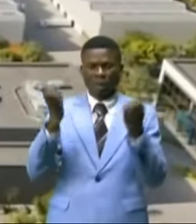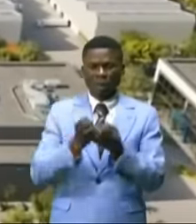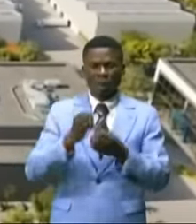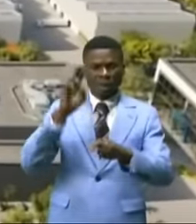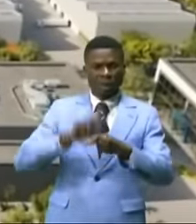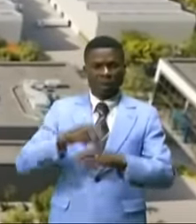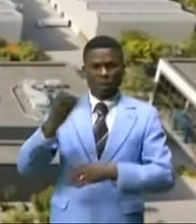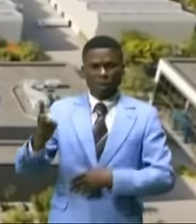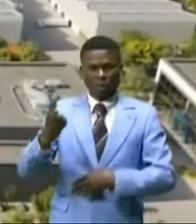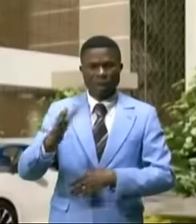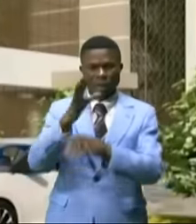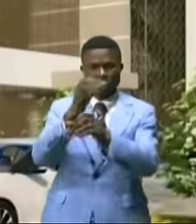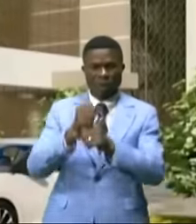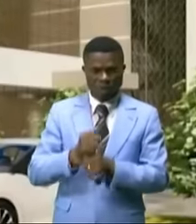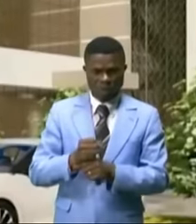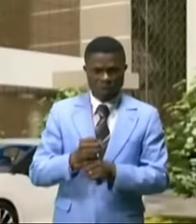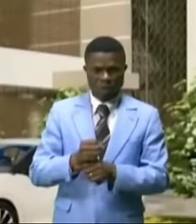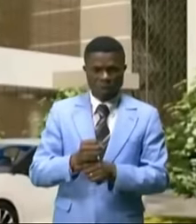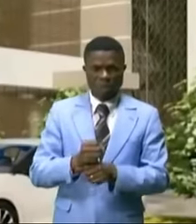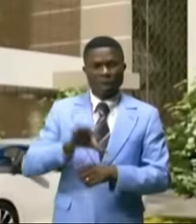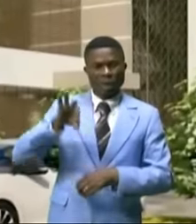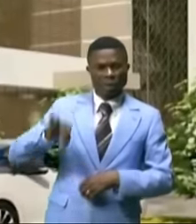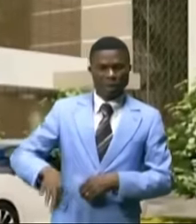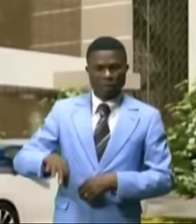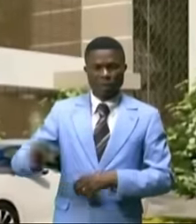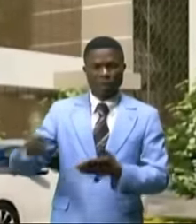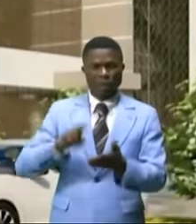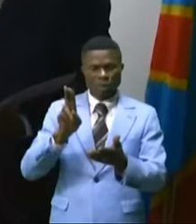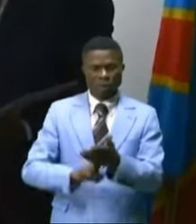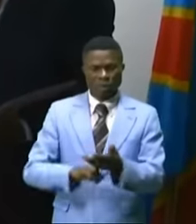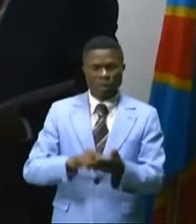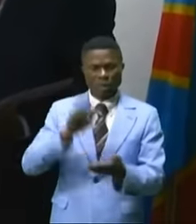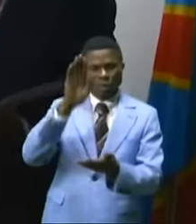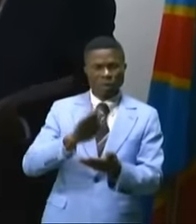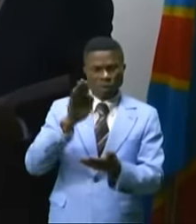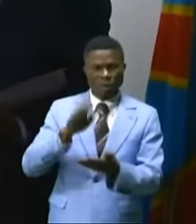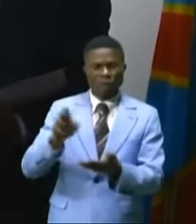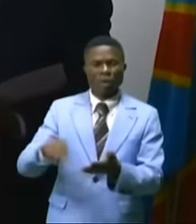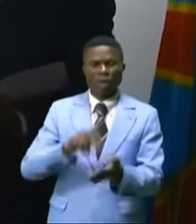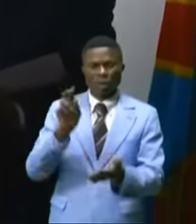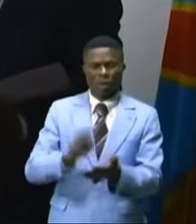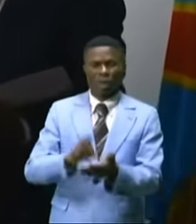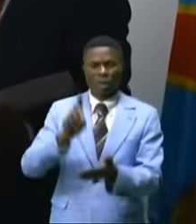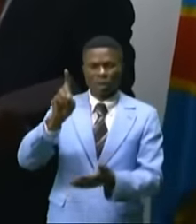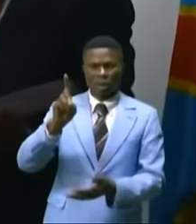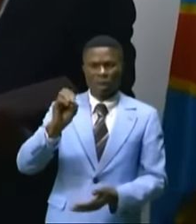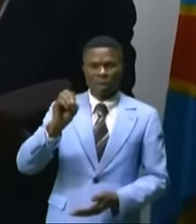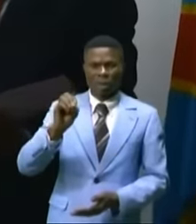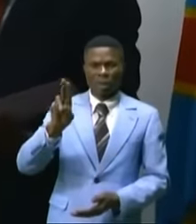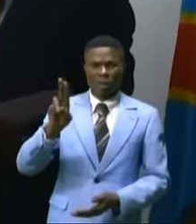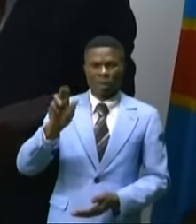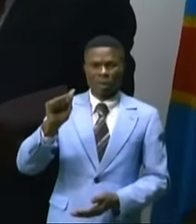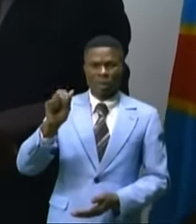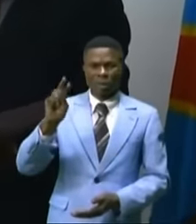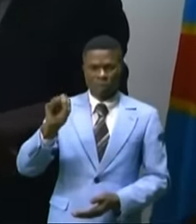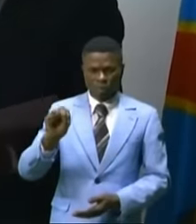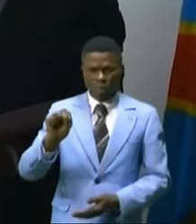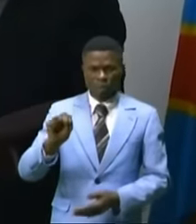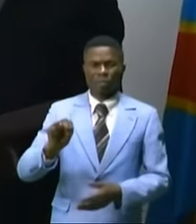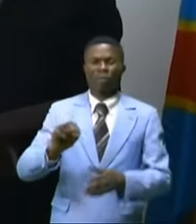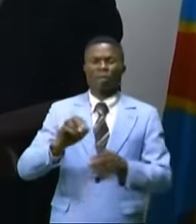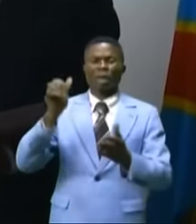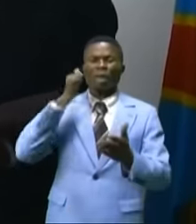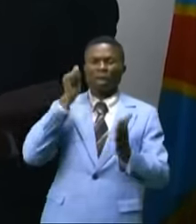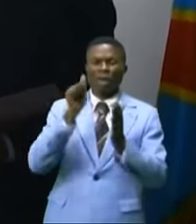installer vont bénéficier des avantages fiscaux, parafiscaux et douaniers. L'arrêté interministériel Industrie